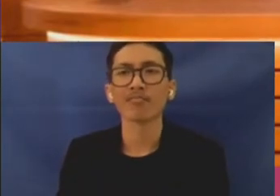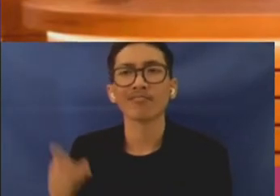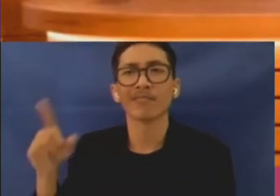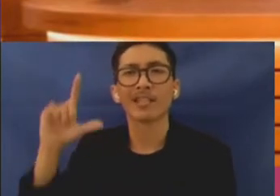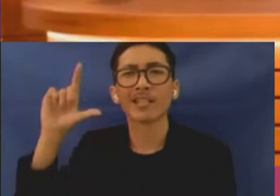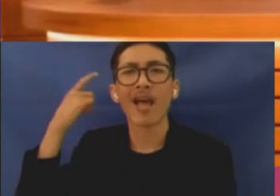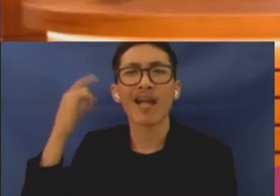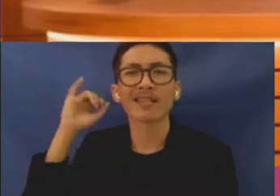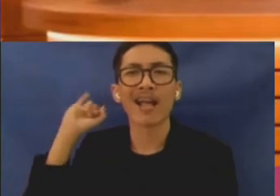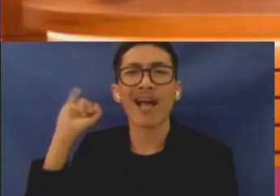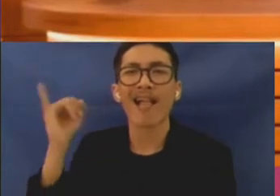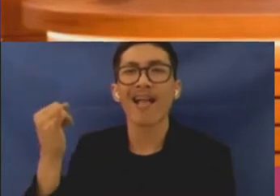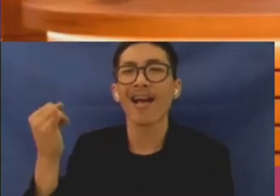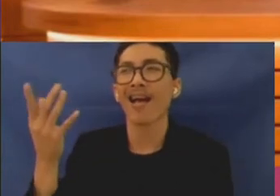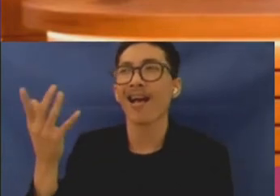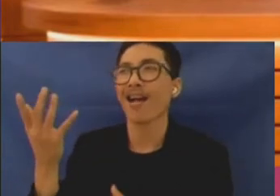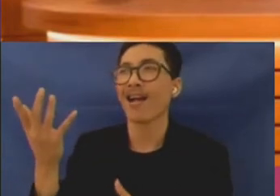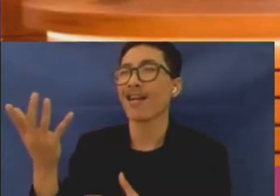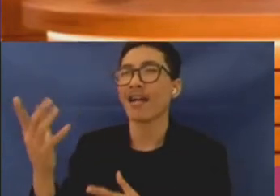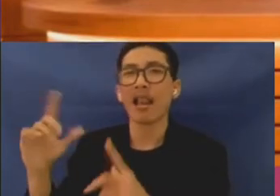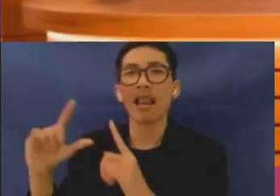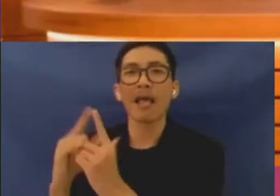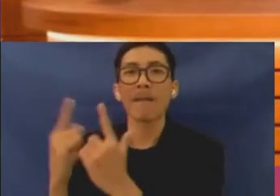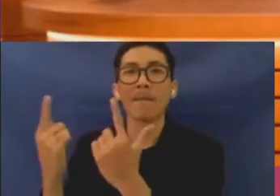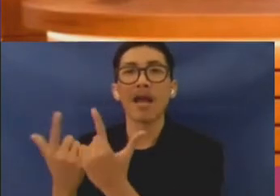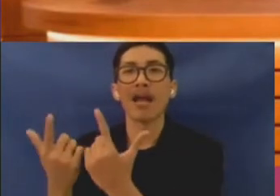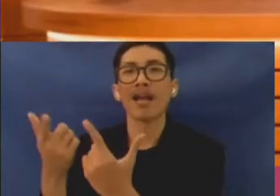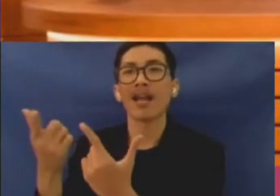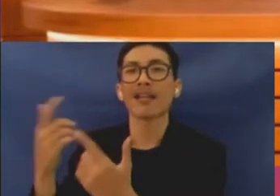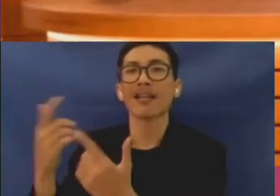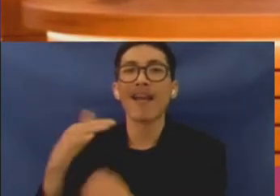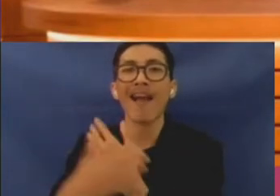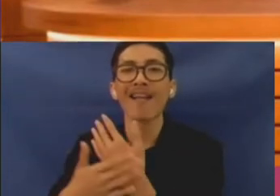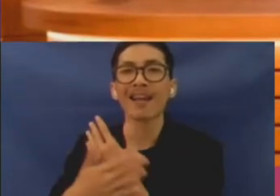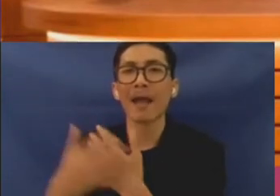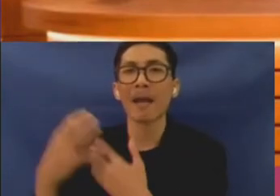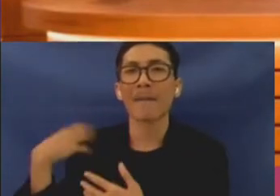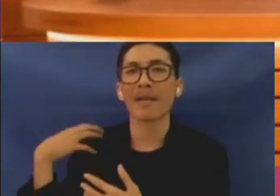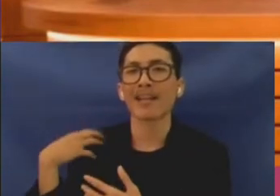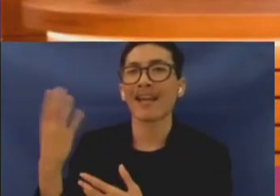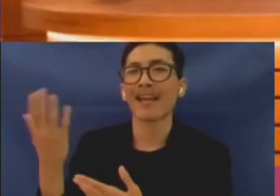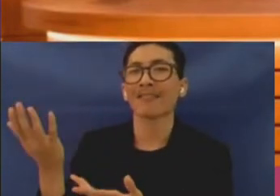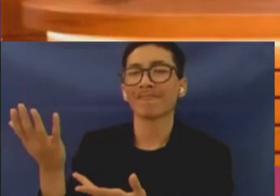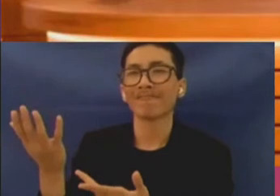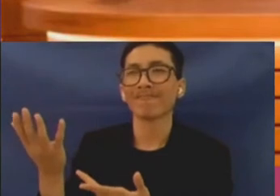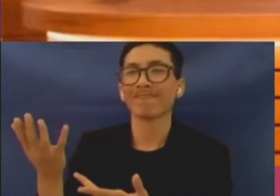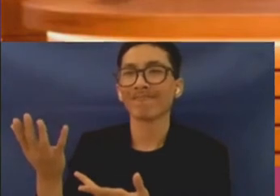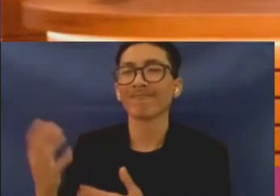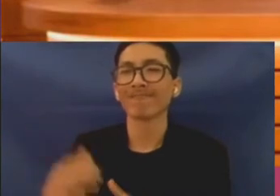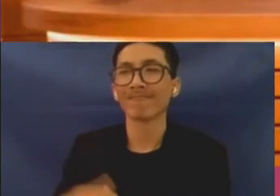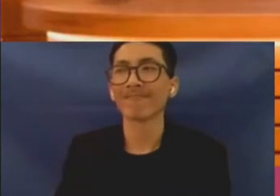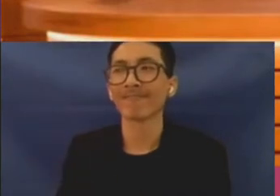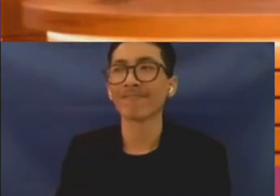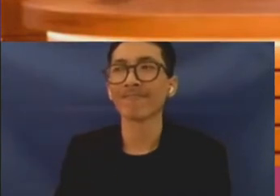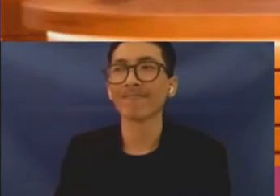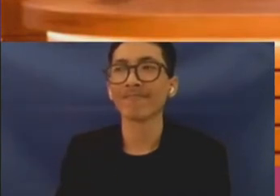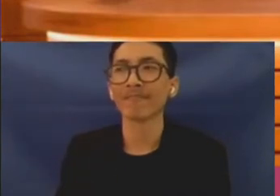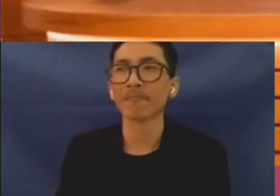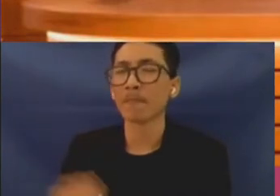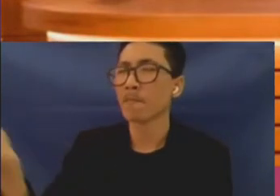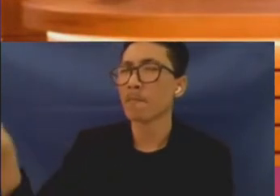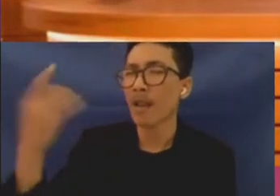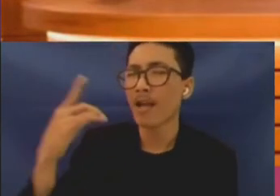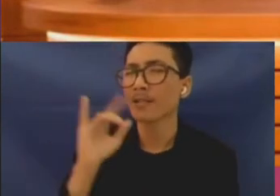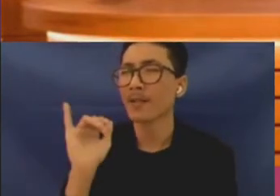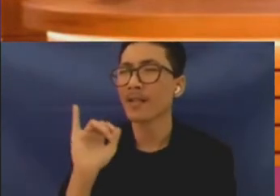sadar dikomandoi lembaga tinggi negara. Secara singkat, para scholar menyebutnya dengan pendekatan model medis. Titik